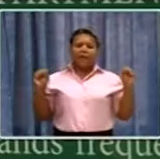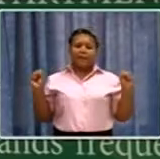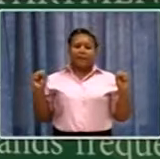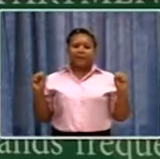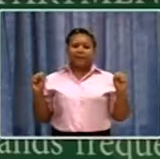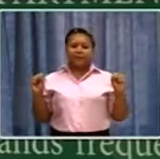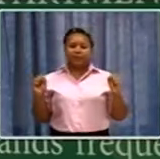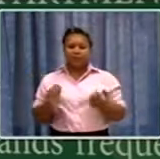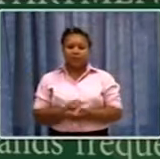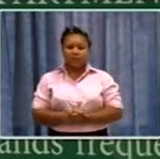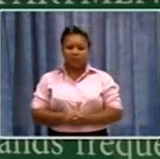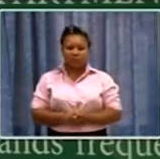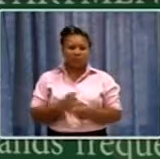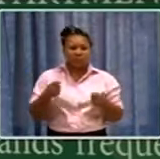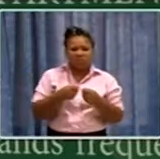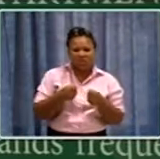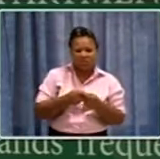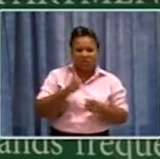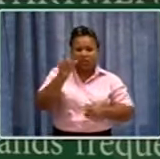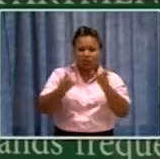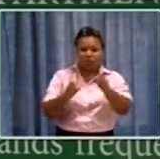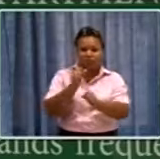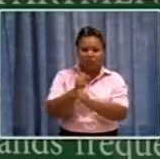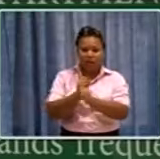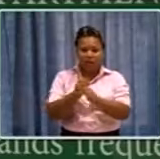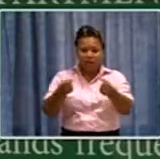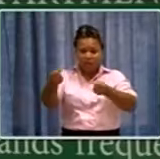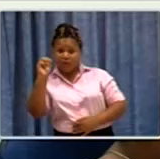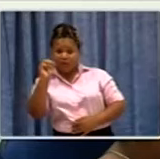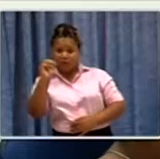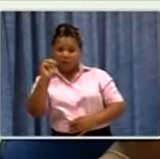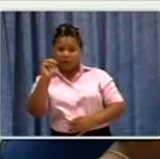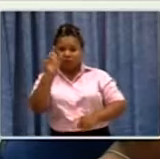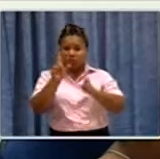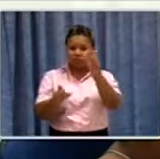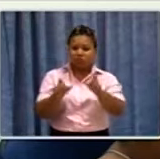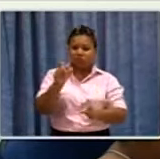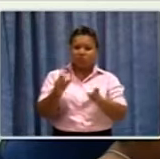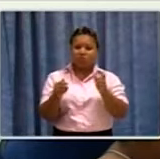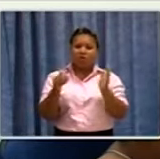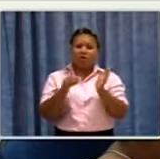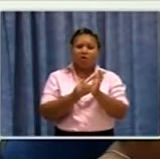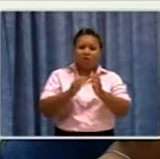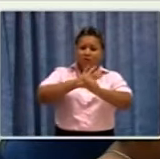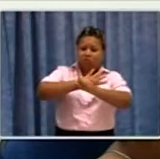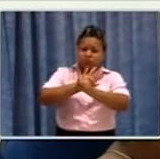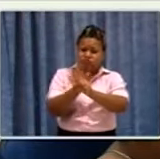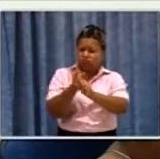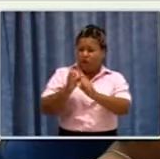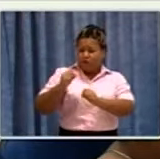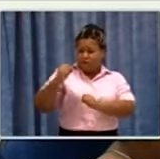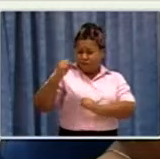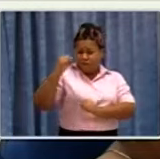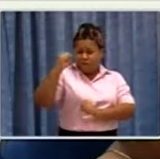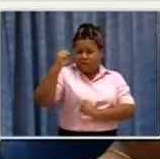fait en coordination avec tout le département gouvernement et le département privé aussi. Ça va être un endroit de travail à